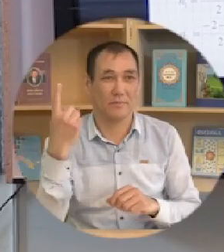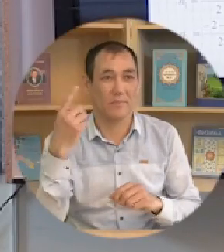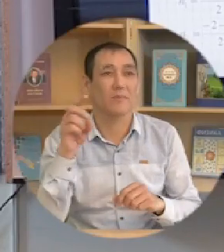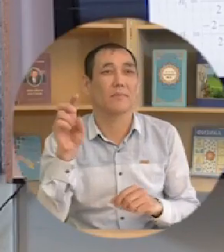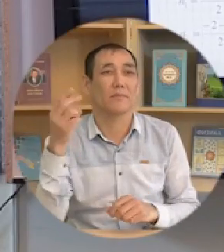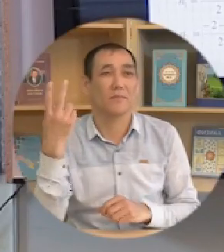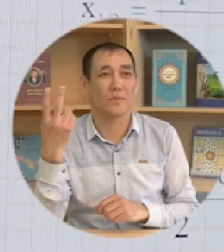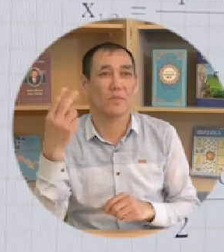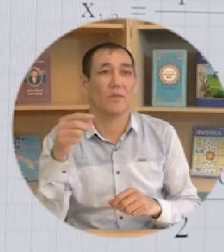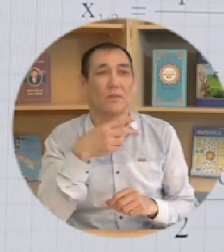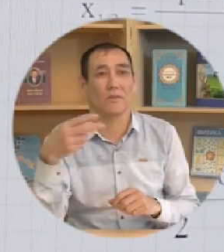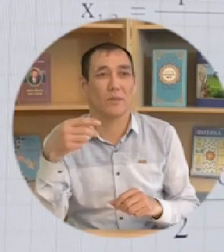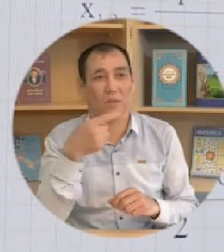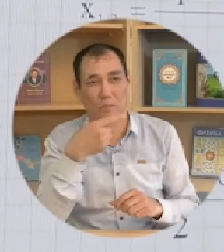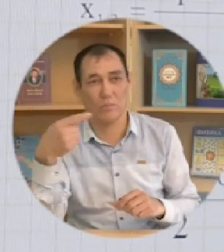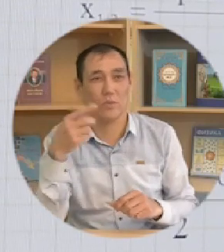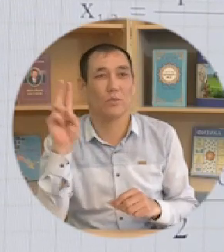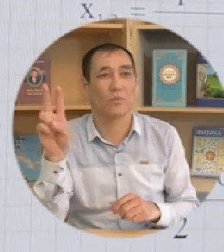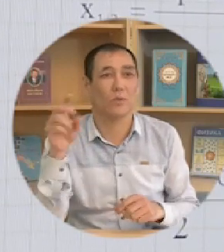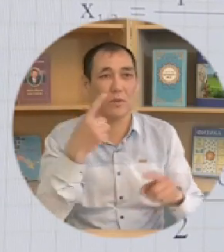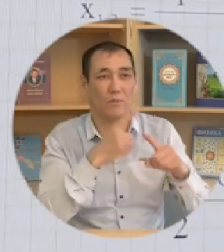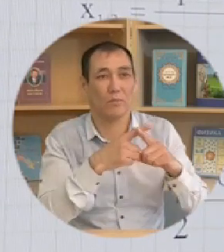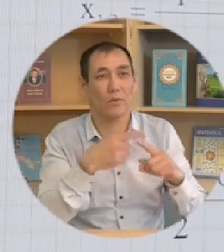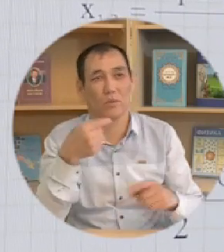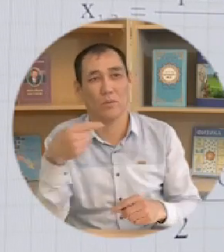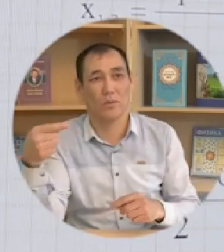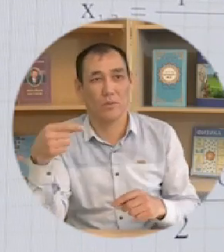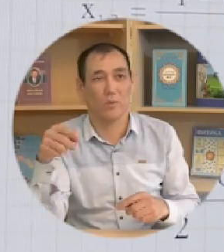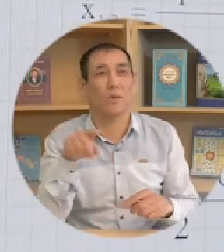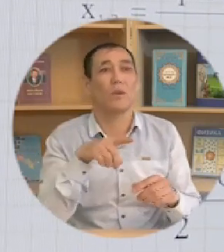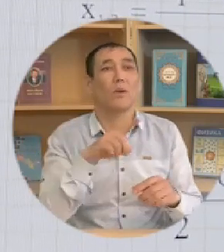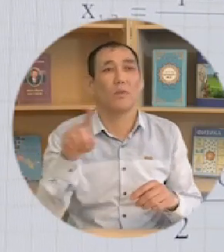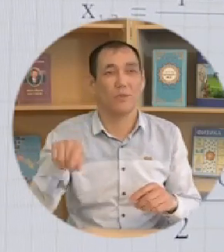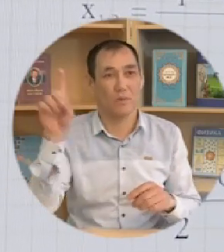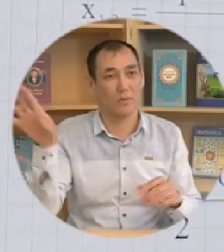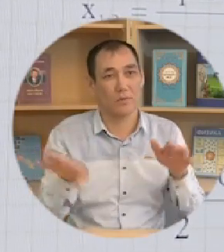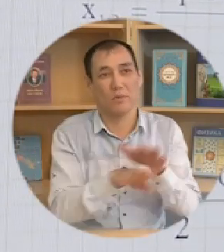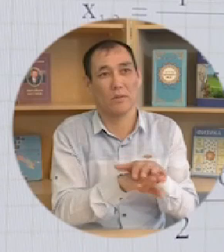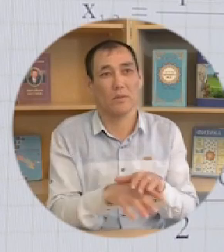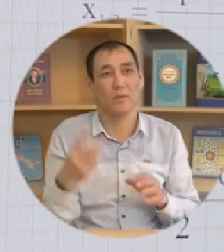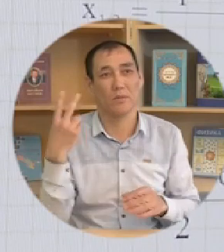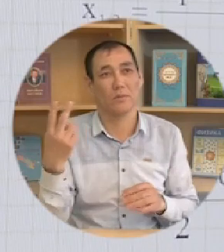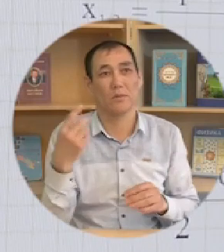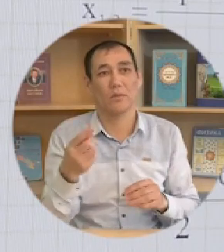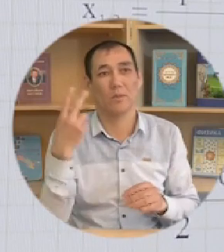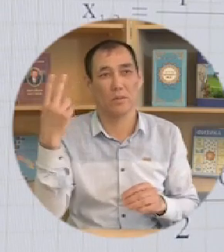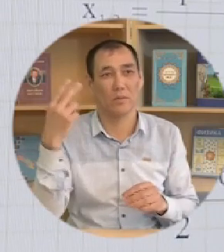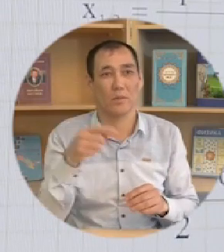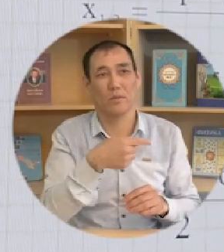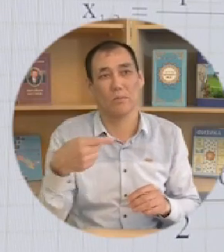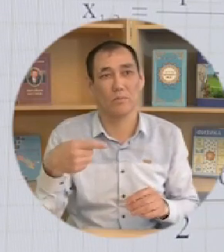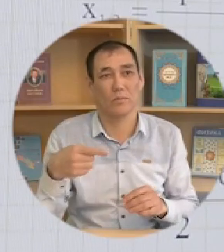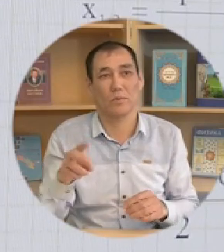бірінші, һәм екінші тең, минус 2, қосу алу, корен астында 2-нің